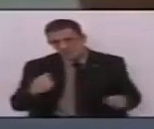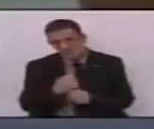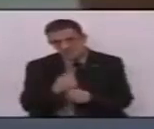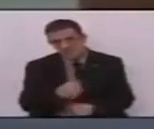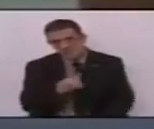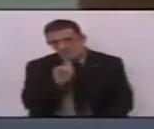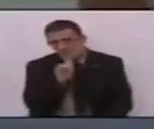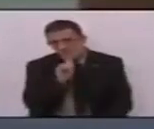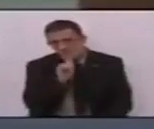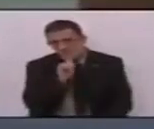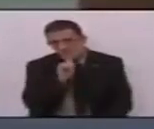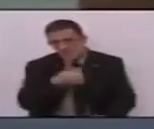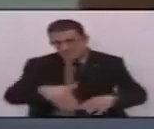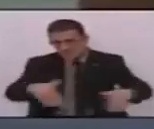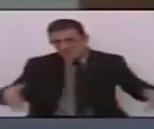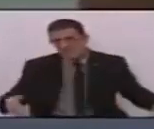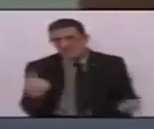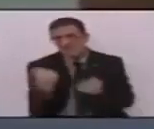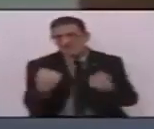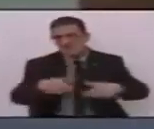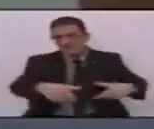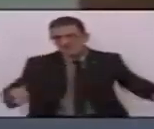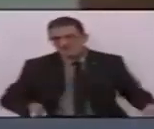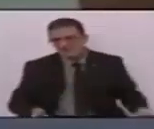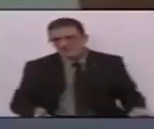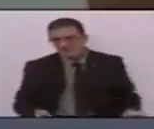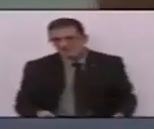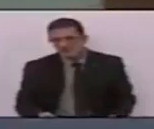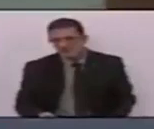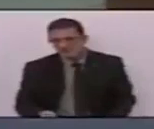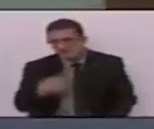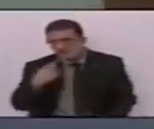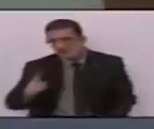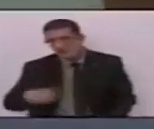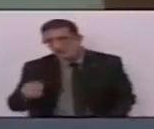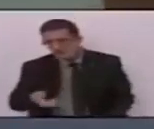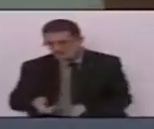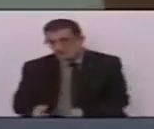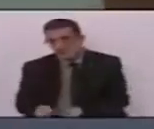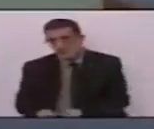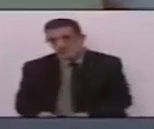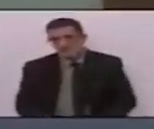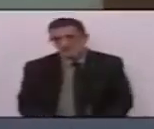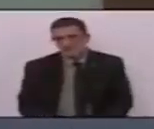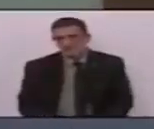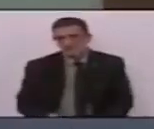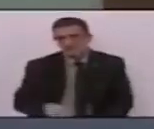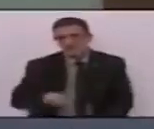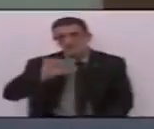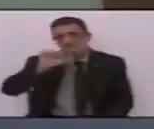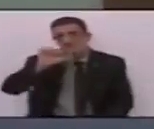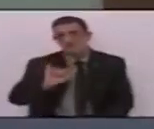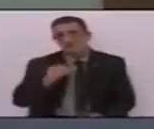يا مازالوا يجيبوا الباراشوك من هيه، يا كل شيء يجيبوه من هيه، ينفخروهم هنا ربض ويديهم، المشكل وين؟ زيد السامبول زاد تقسم على